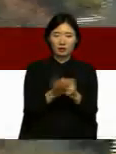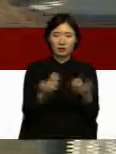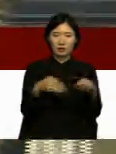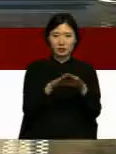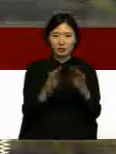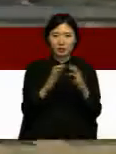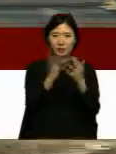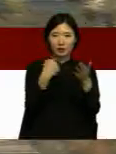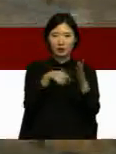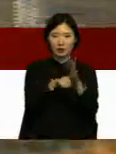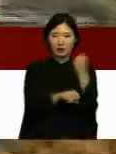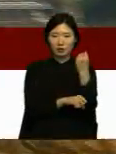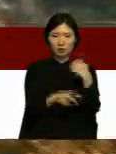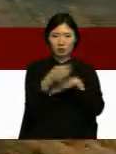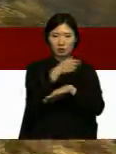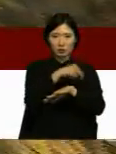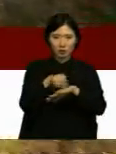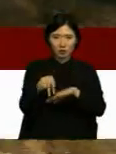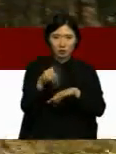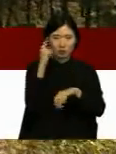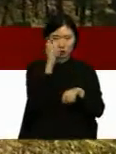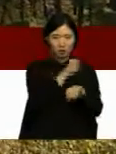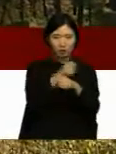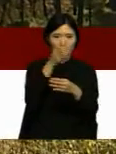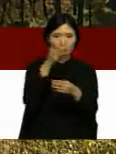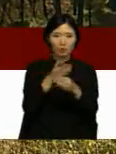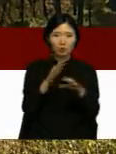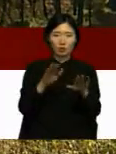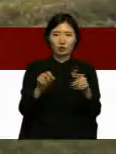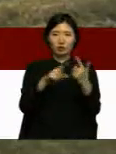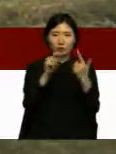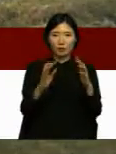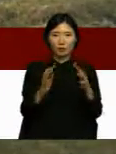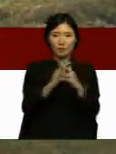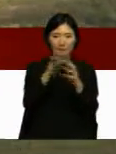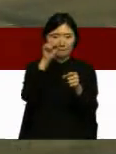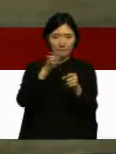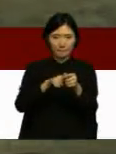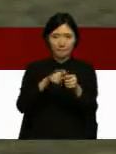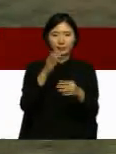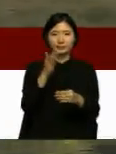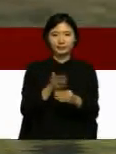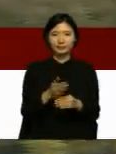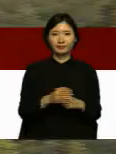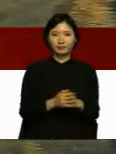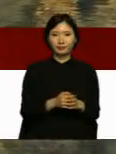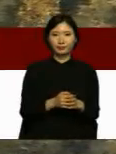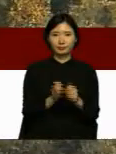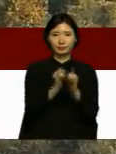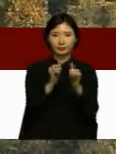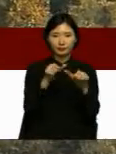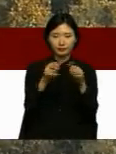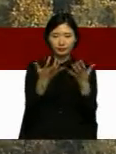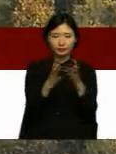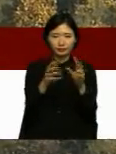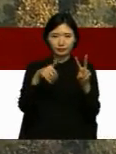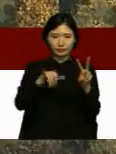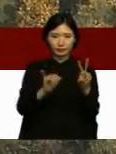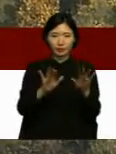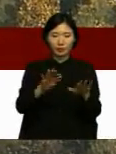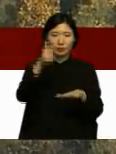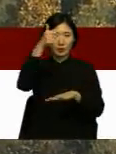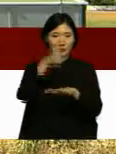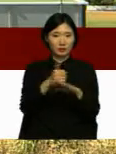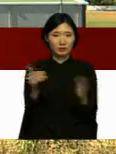시설 건립을 위한 기본 설계 공모를 진행 중이고 올해 6월 착공을 목표로 하고 있습니다. 시민자문단 2기는